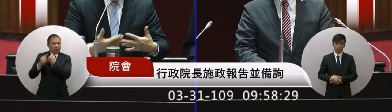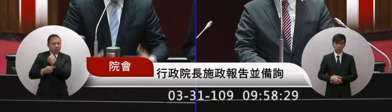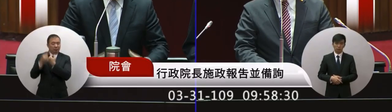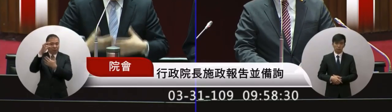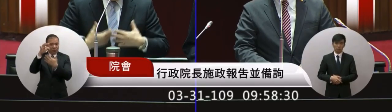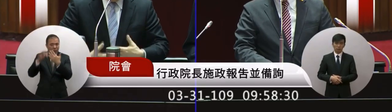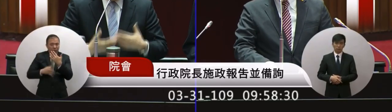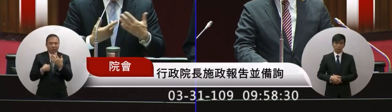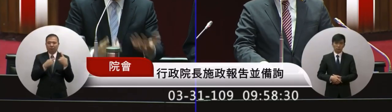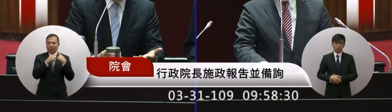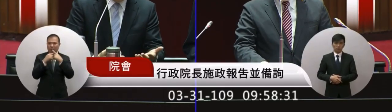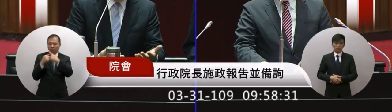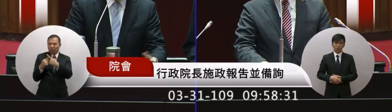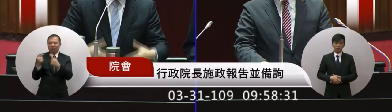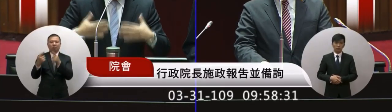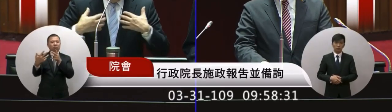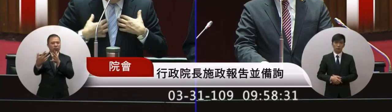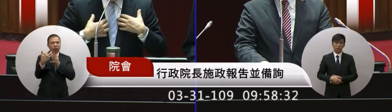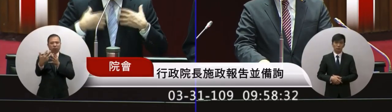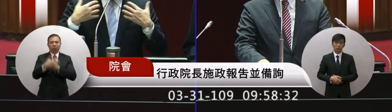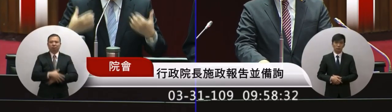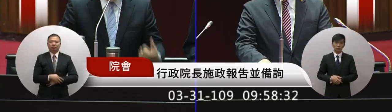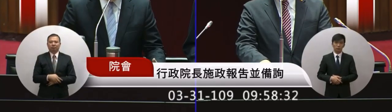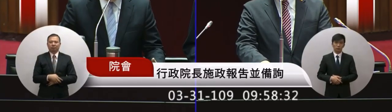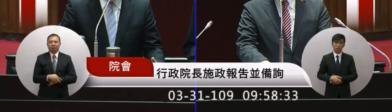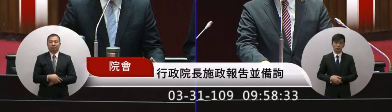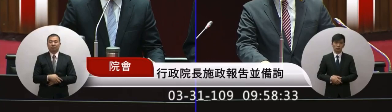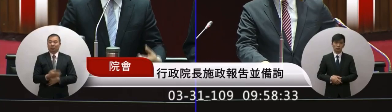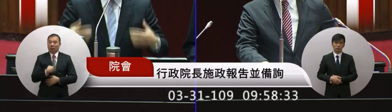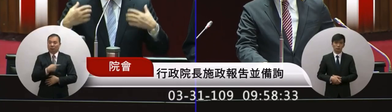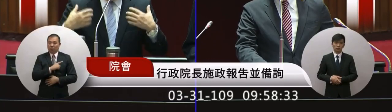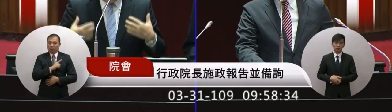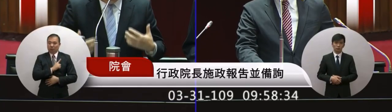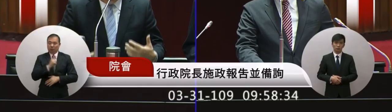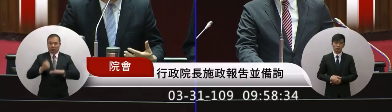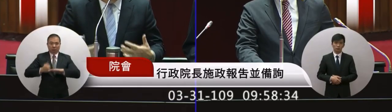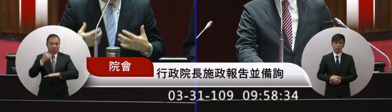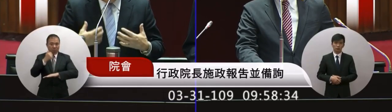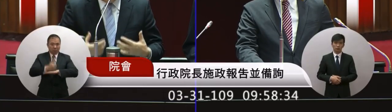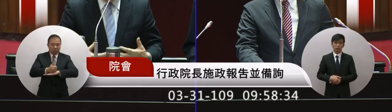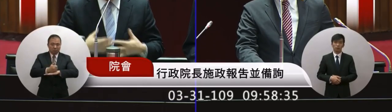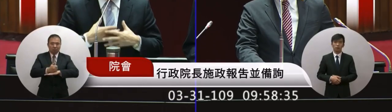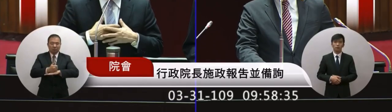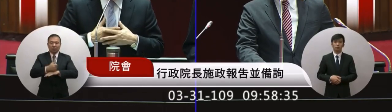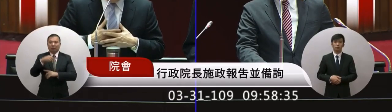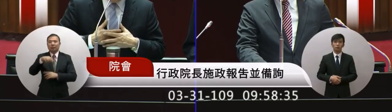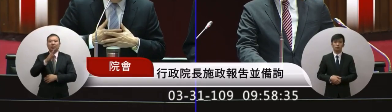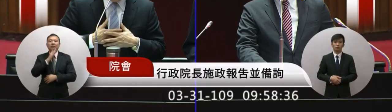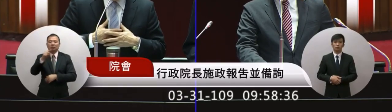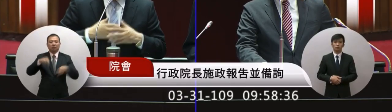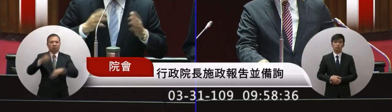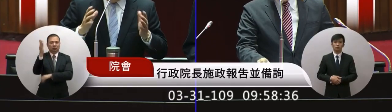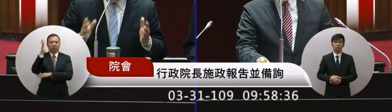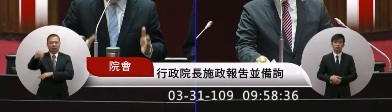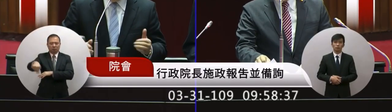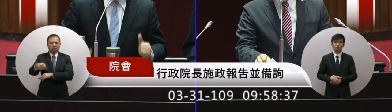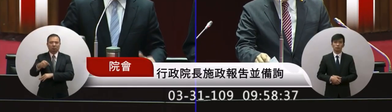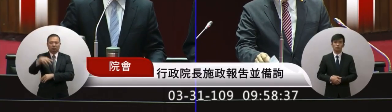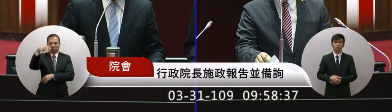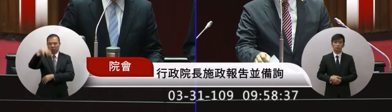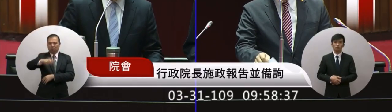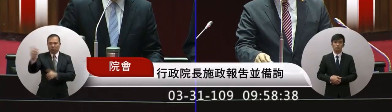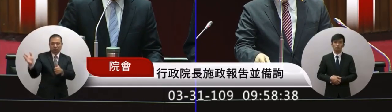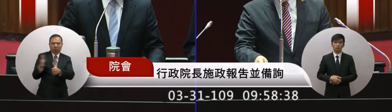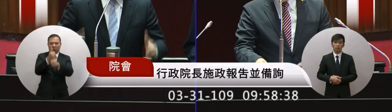到贵院来这里答询。我做行政院长，也这是最高行政机关的首长，我要依